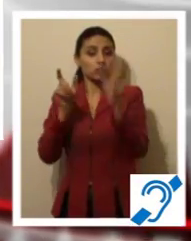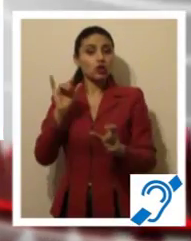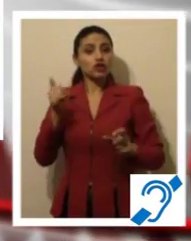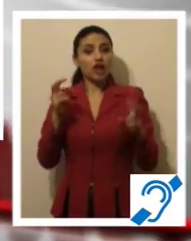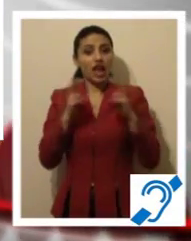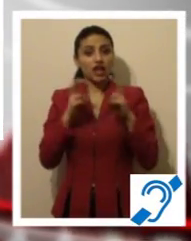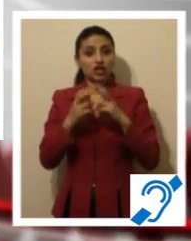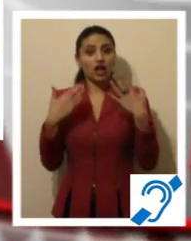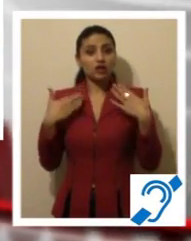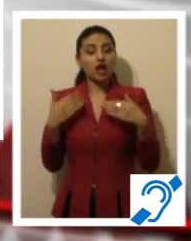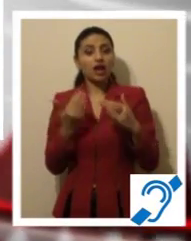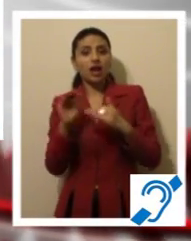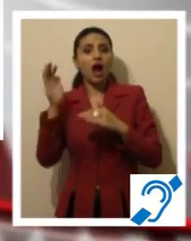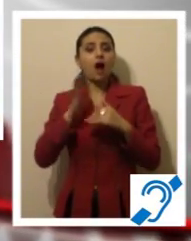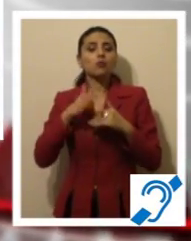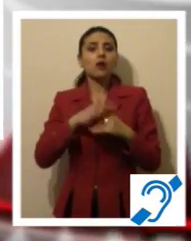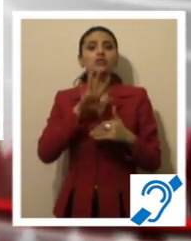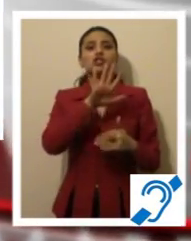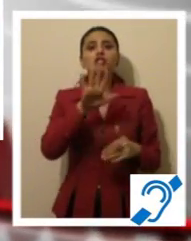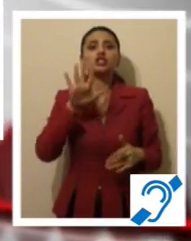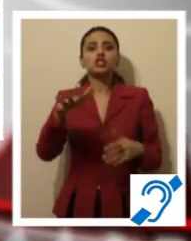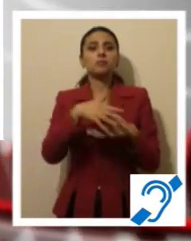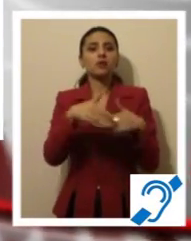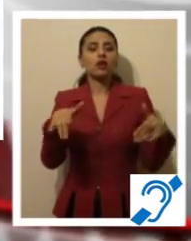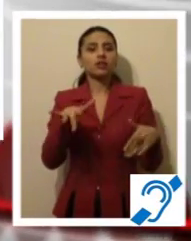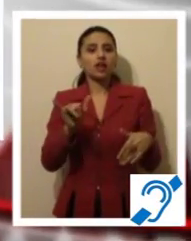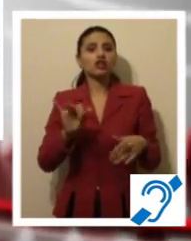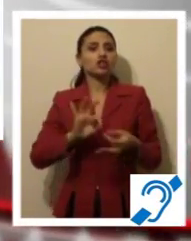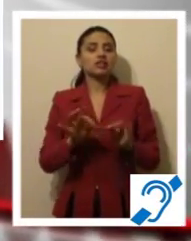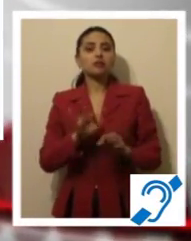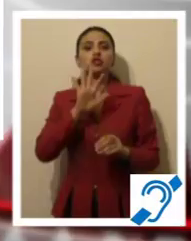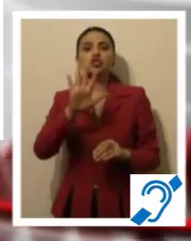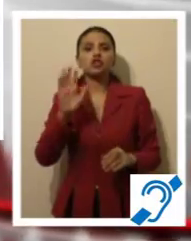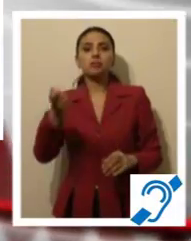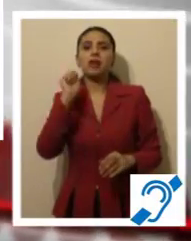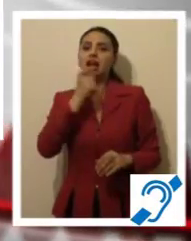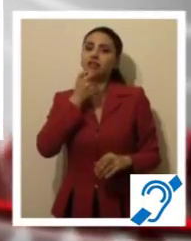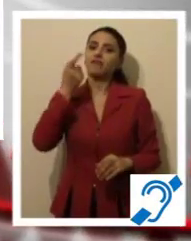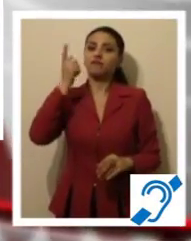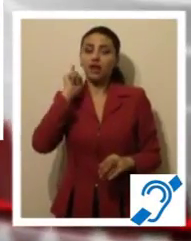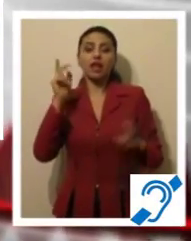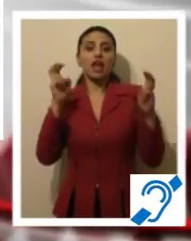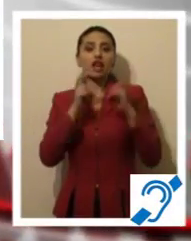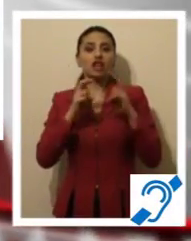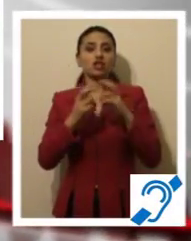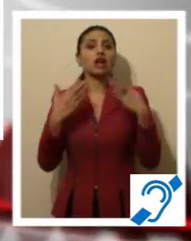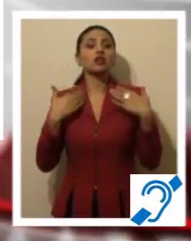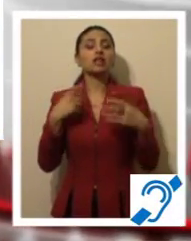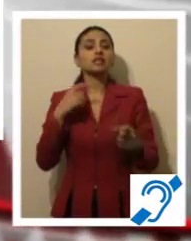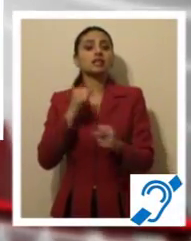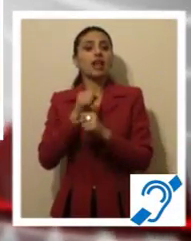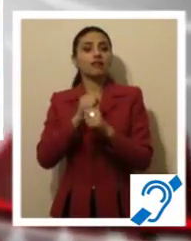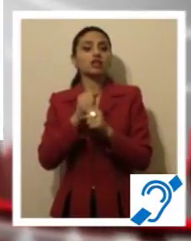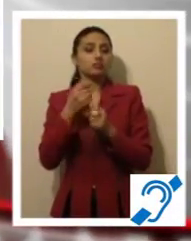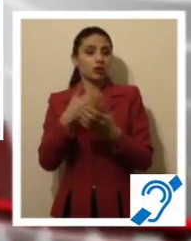aproape 55 de milioane de lei noi, adică 550 de miliarde vechi. Energia termică și transportul public de persoane sunt serviciile